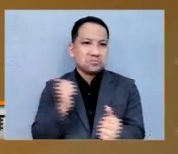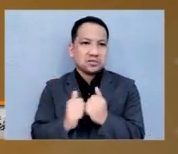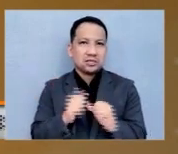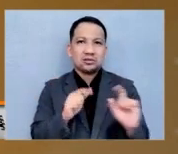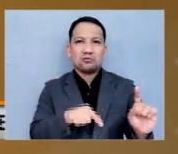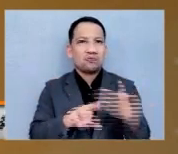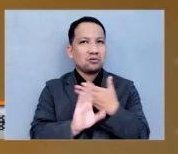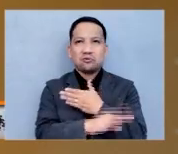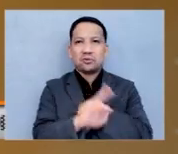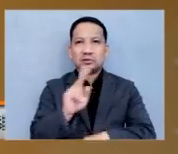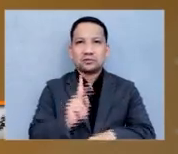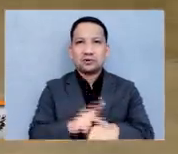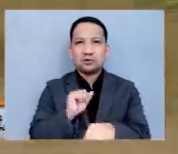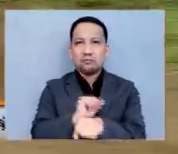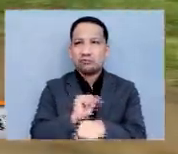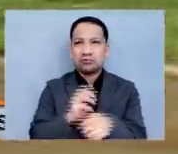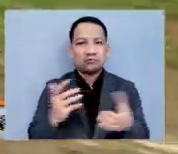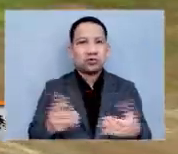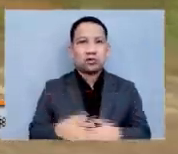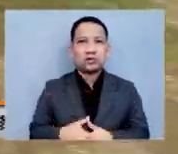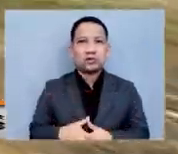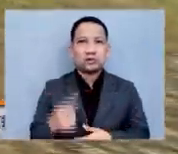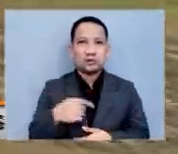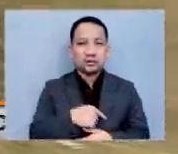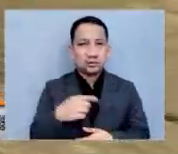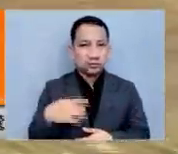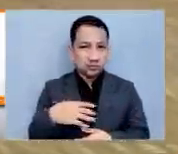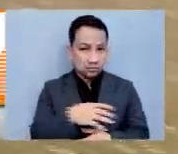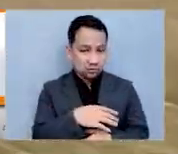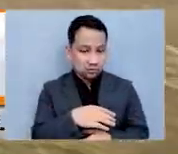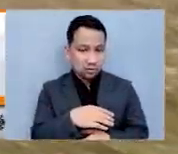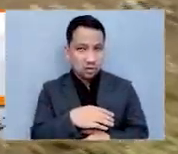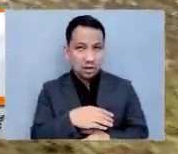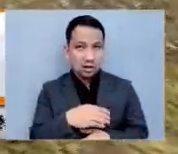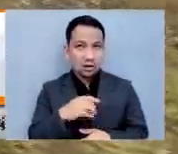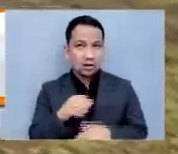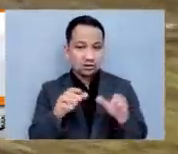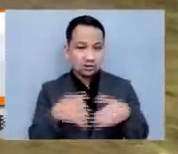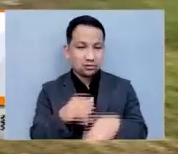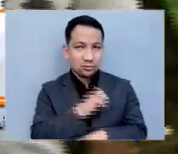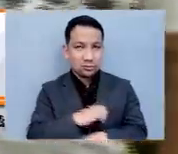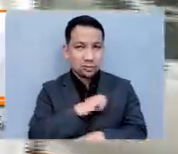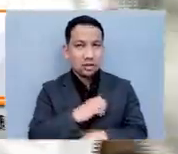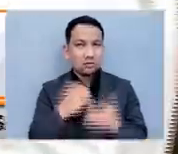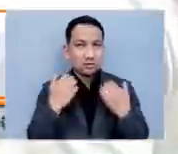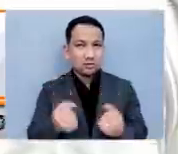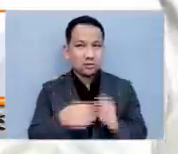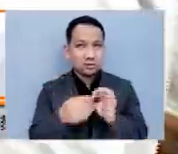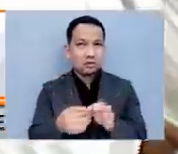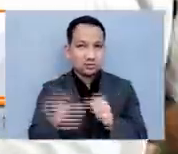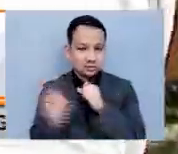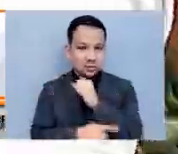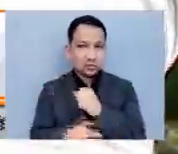kongresista na bumalik sa kanyang trabaho. Naunang sinabi ng House Ethics Committee na mas matinding disciplinary action ang ipapataw